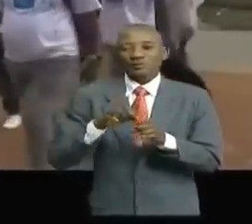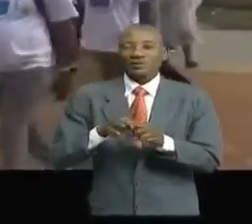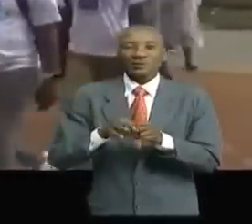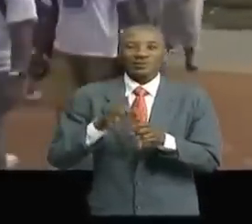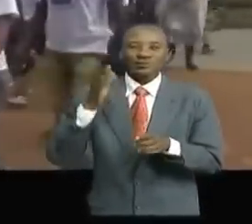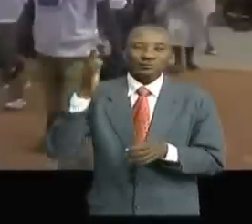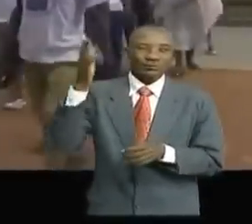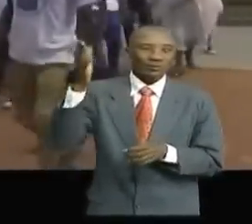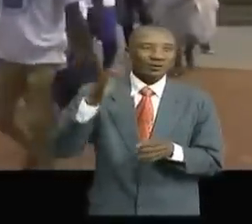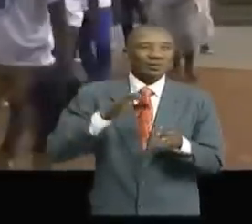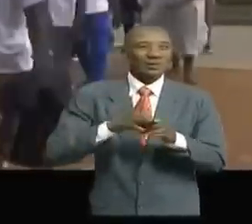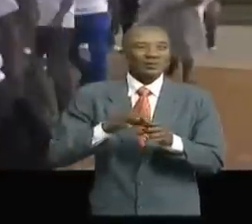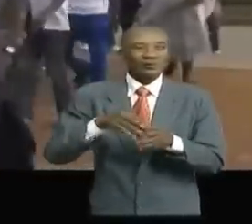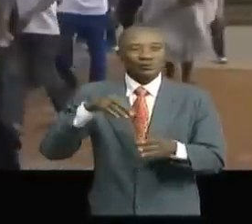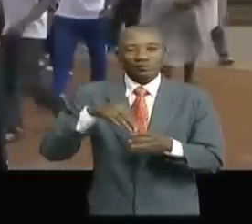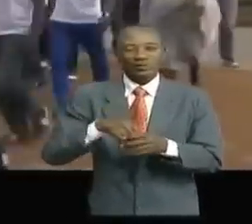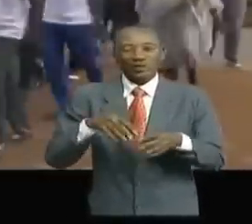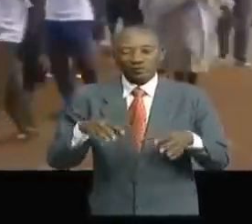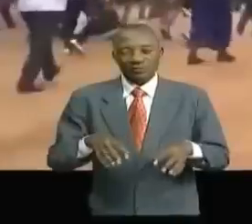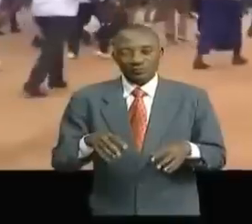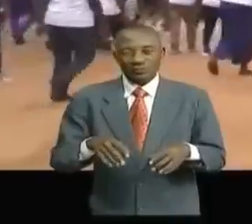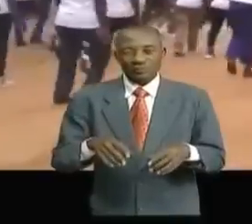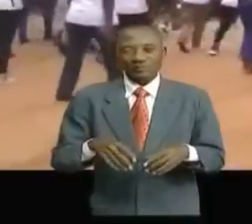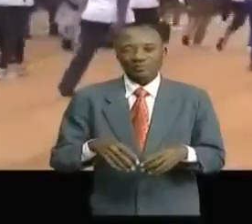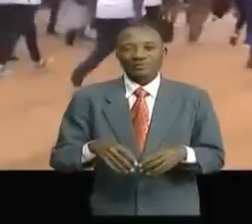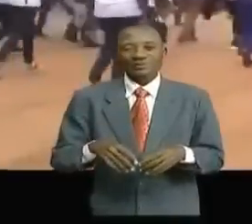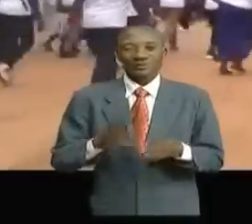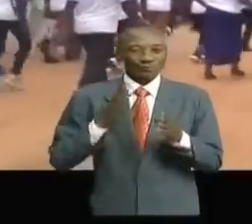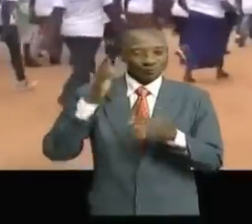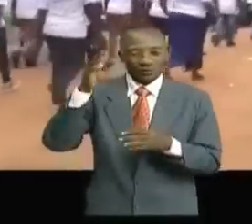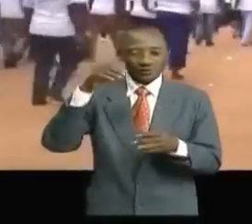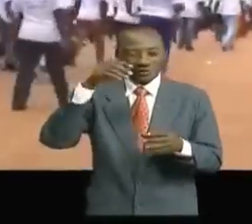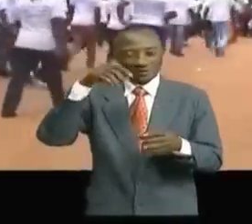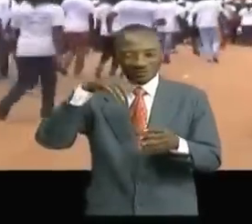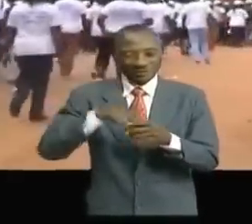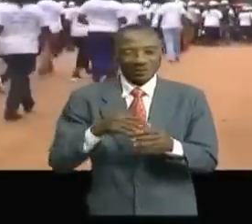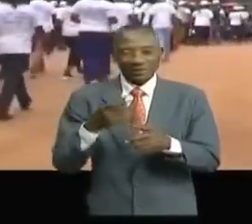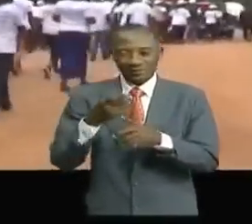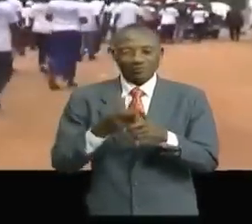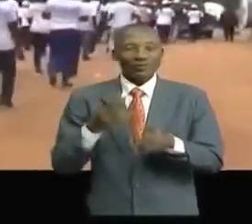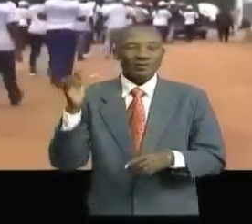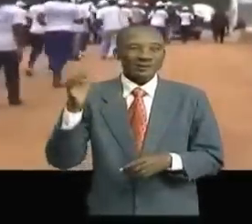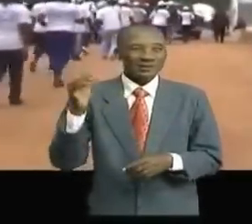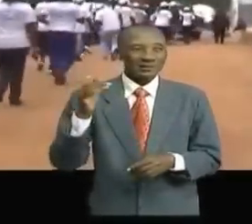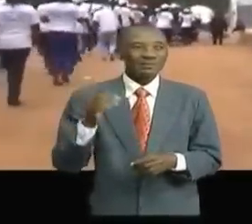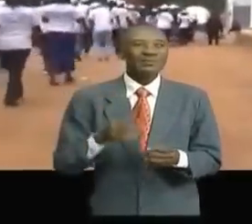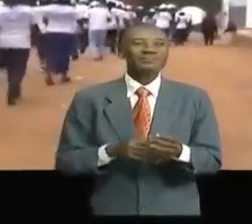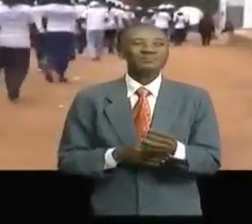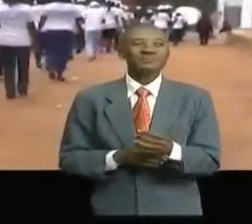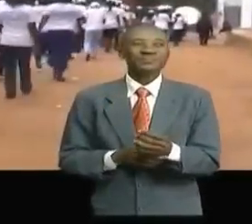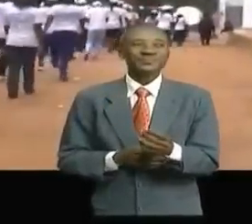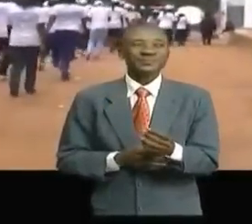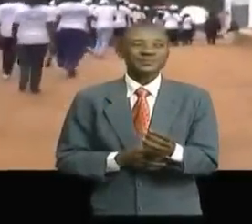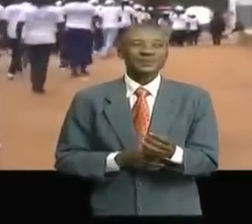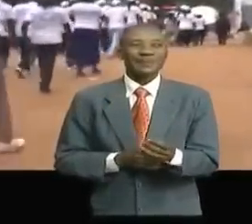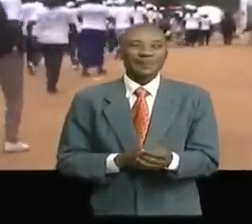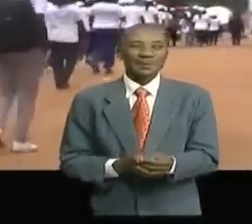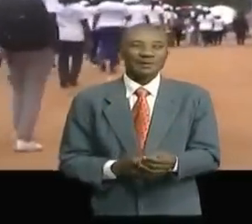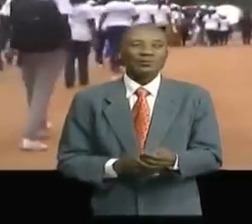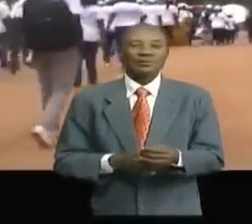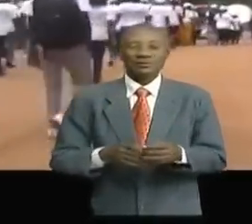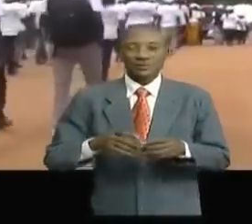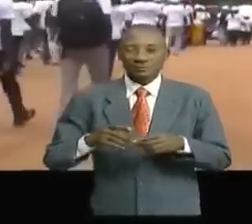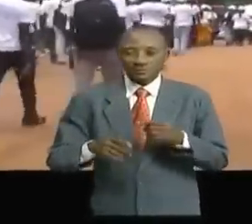du Congo à se présenter au centre d'inscription en vue de se faire enrôler. En cette circonstance de sensibilisation au